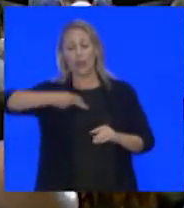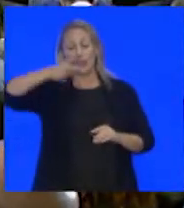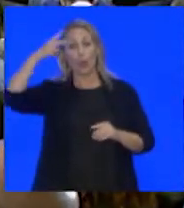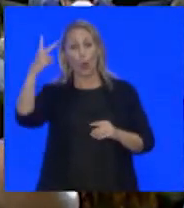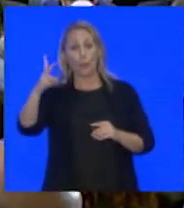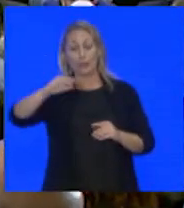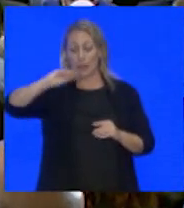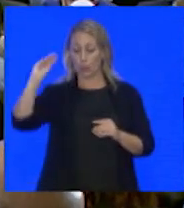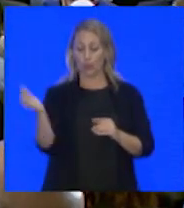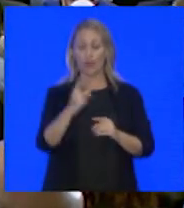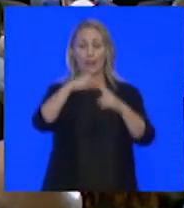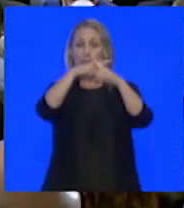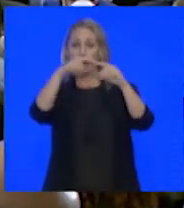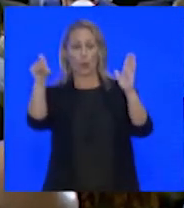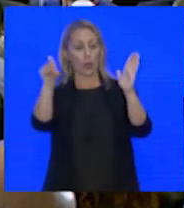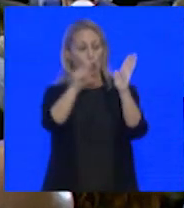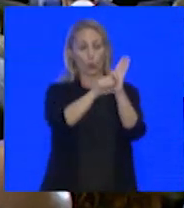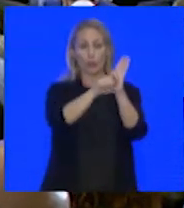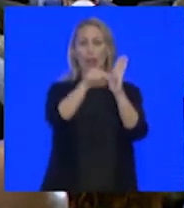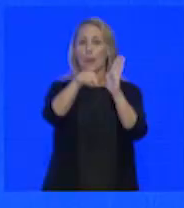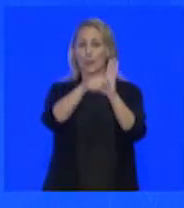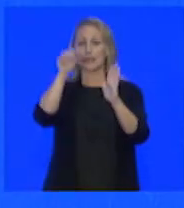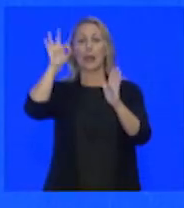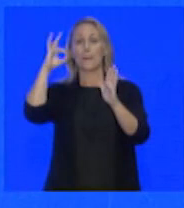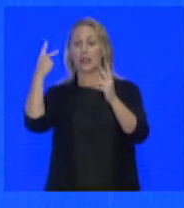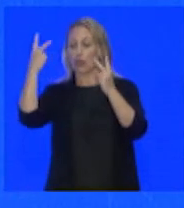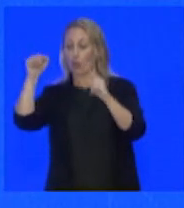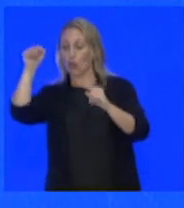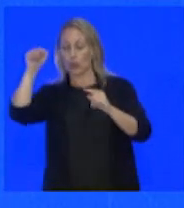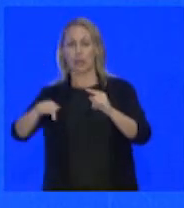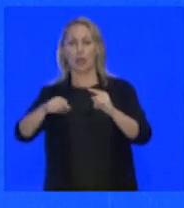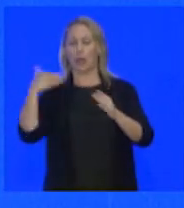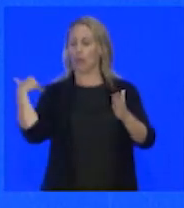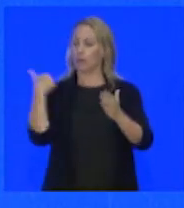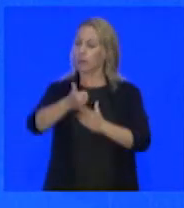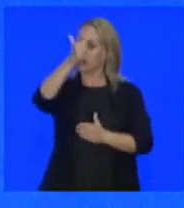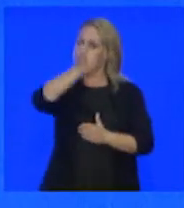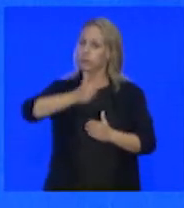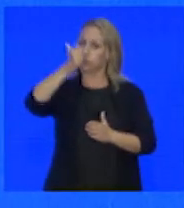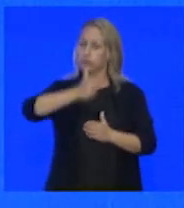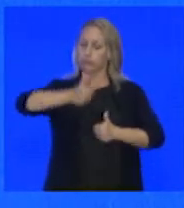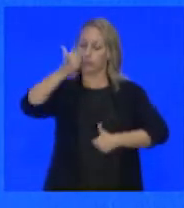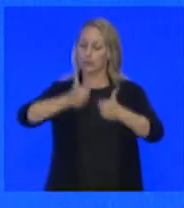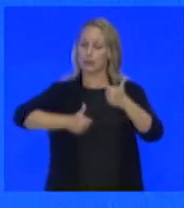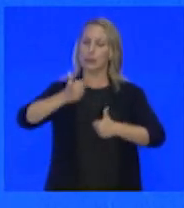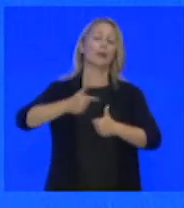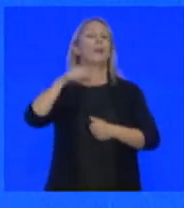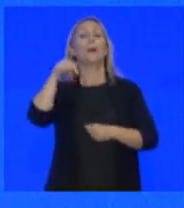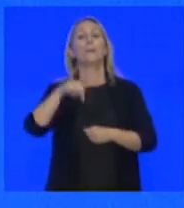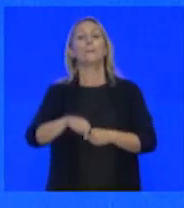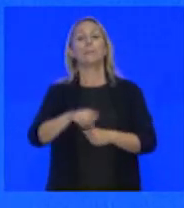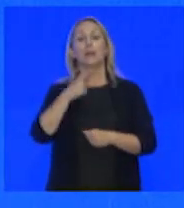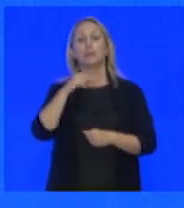τους απέναντι σε κάθε ανταγωνιστή. Έχει δοκιμαστεί το συγκεκριμένο μοντέλο με επιτυχία και σε προϊόντα της